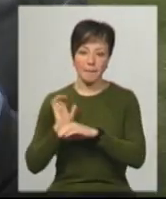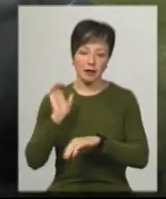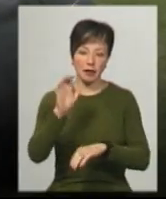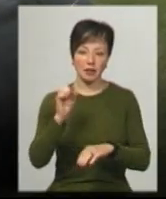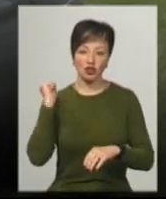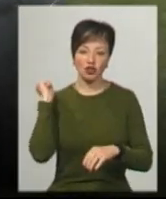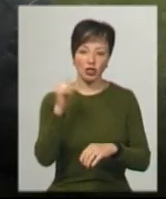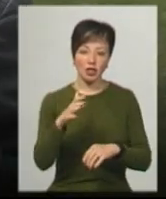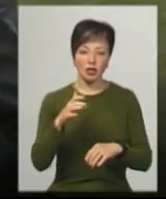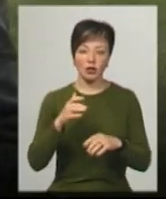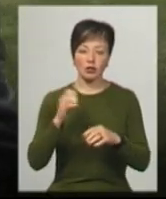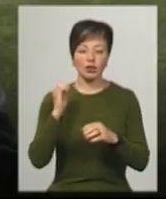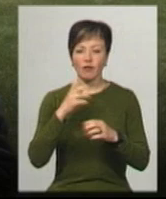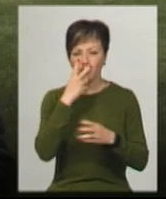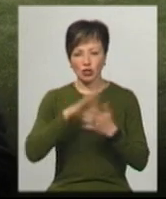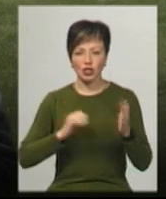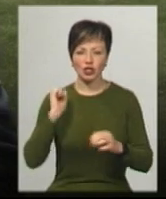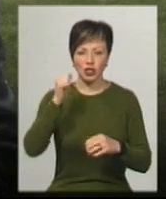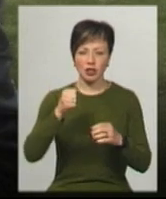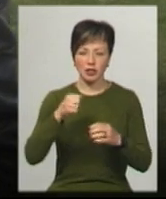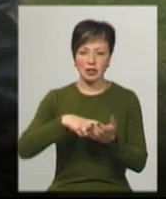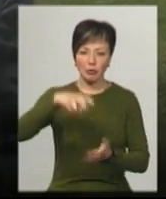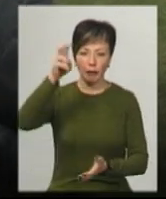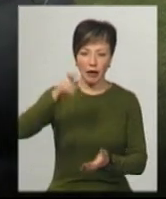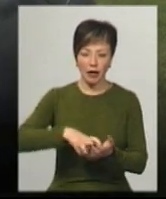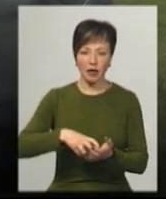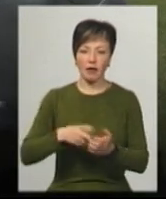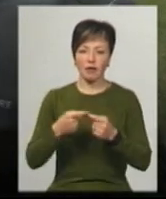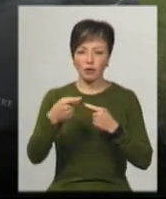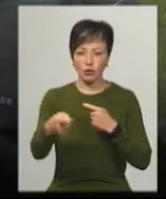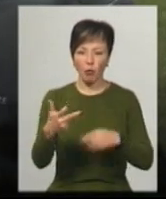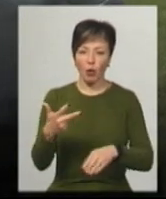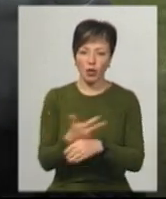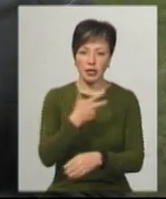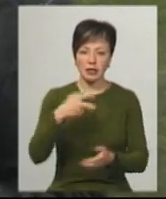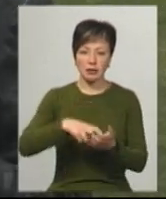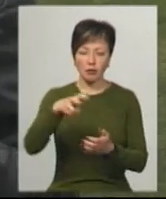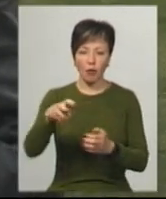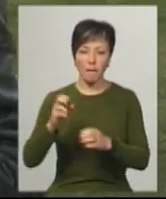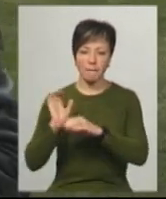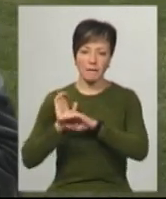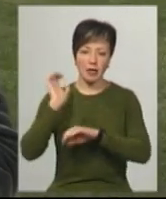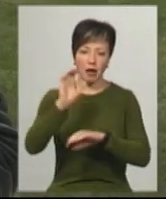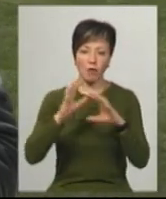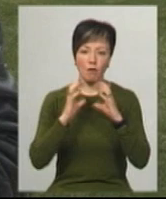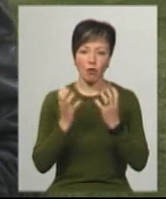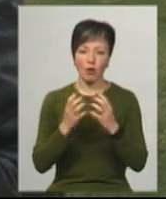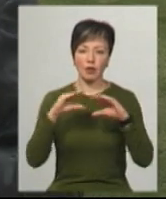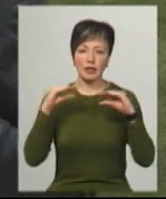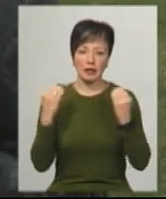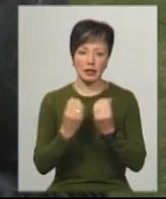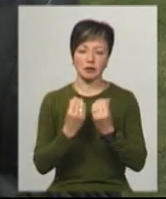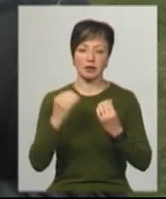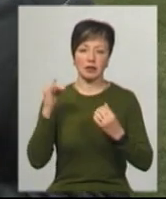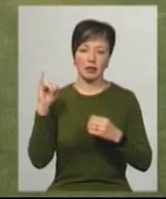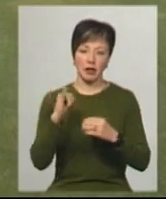жердиною, стрибки в висоту, стрибки в довжину, потрійний стрибок, метання молота, метання диска